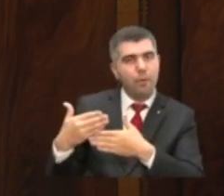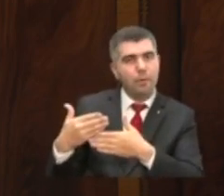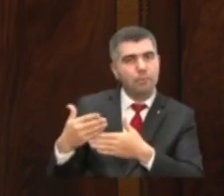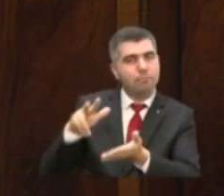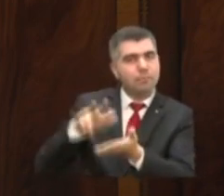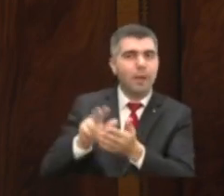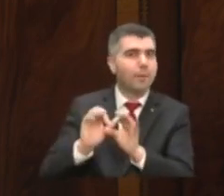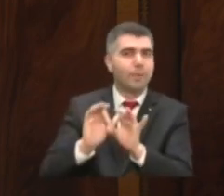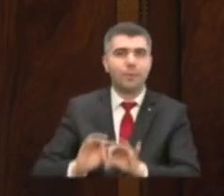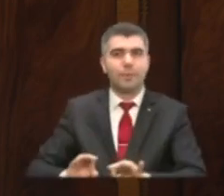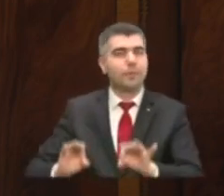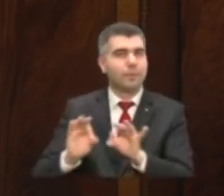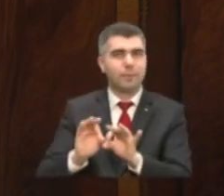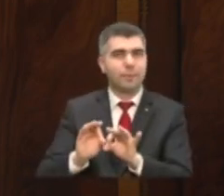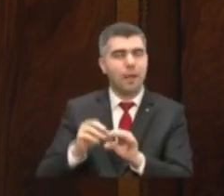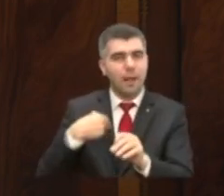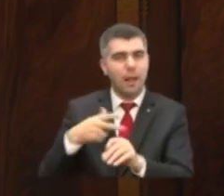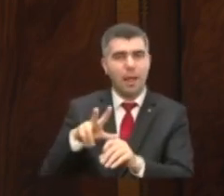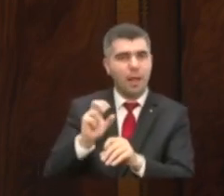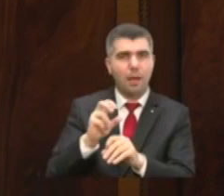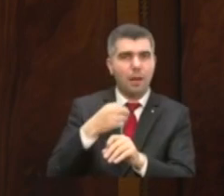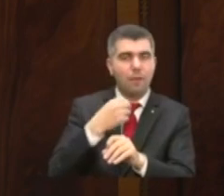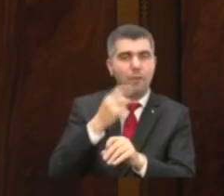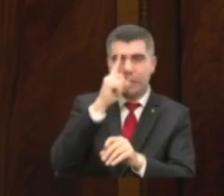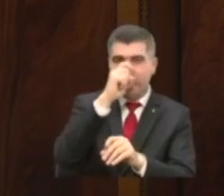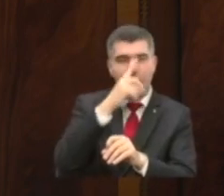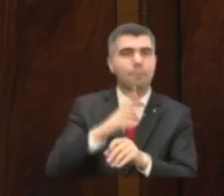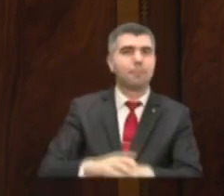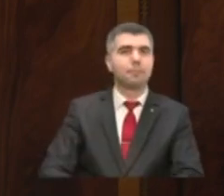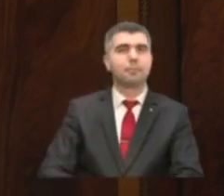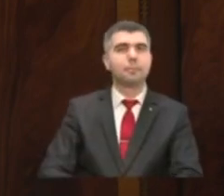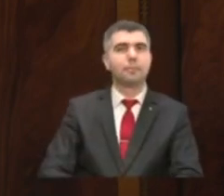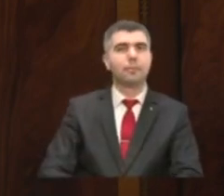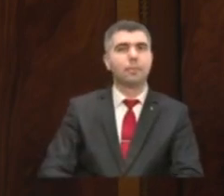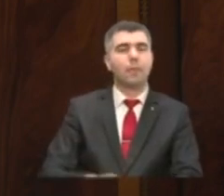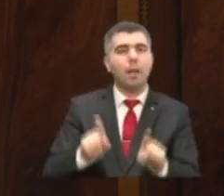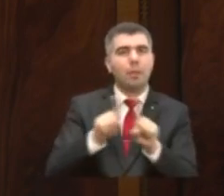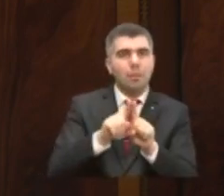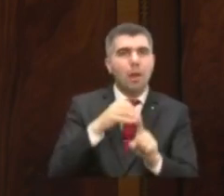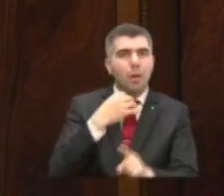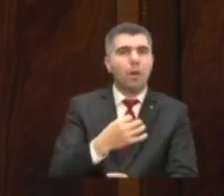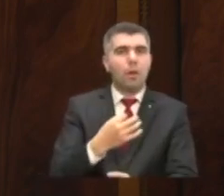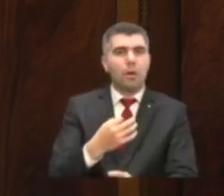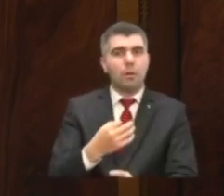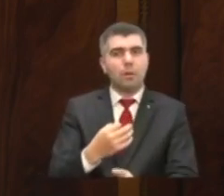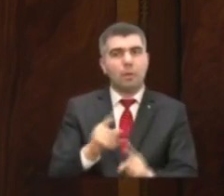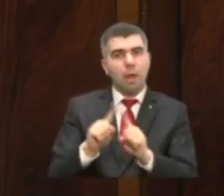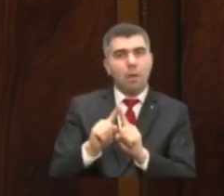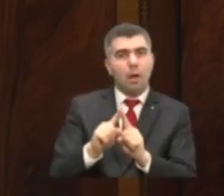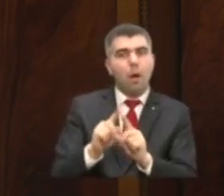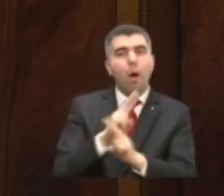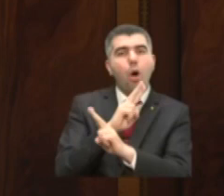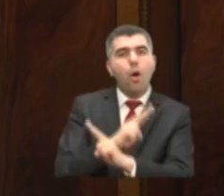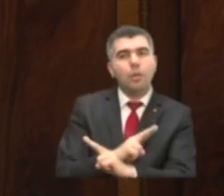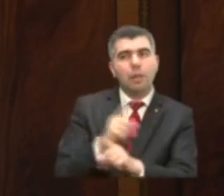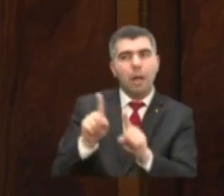قدام. إذن هذه تنعرفوا بأن السيد رئيس الحكومة صعيب وصعيب. تفعيل الشباك الوحيد هذا مشكل هاويس، الاسم على غير